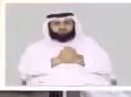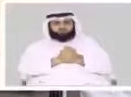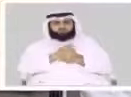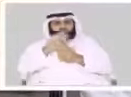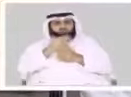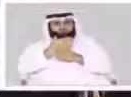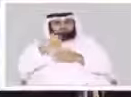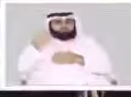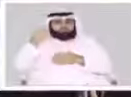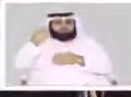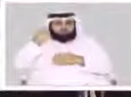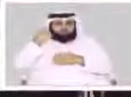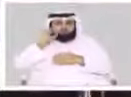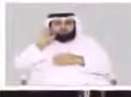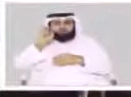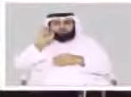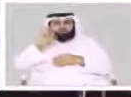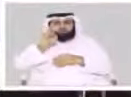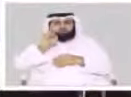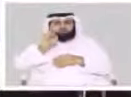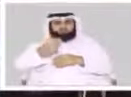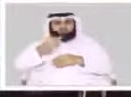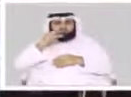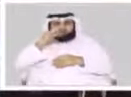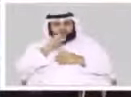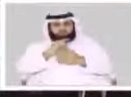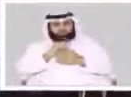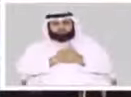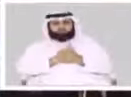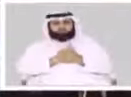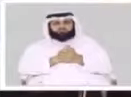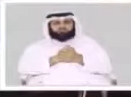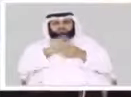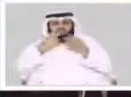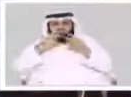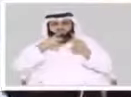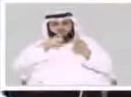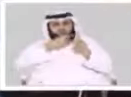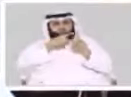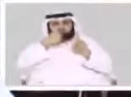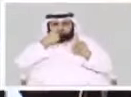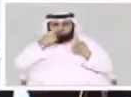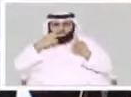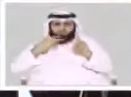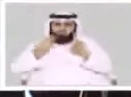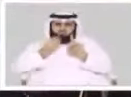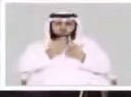قول المقداد رضي الله عنه. استجابة يعني هنا واضحة.